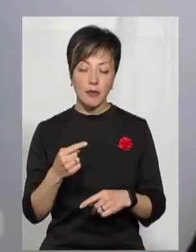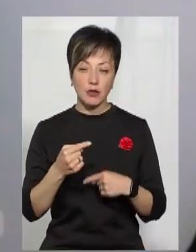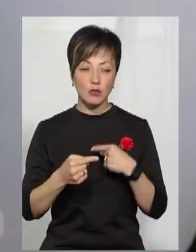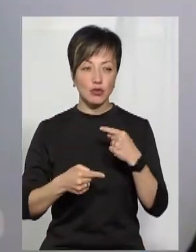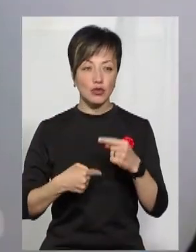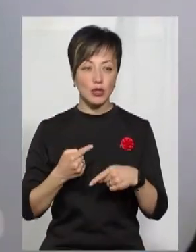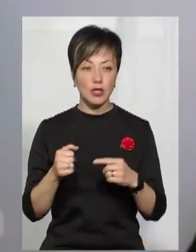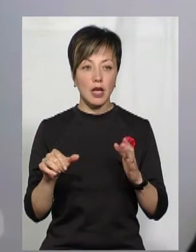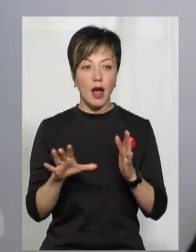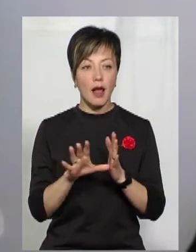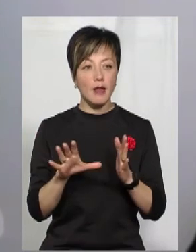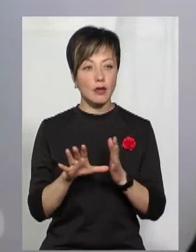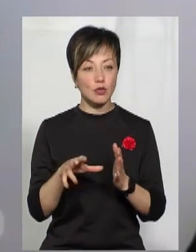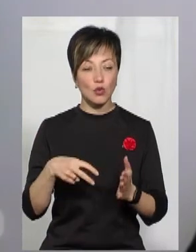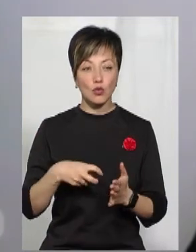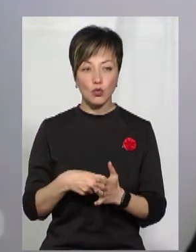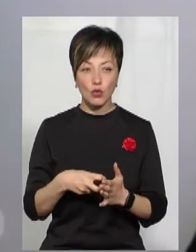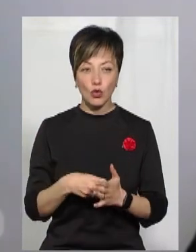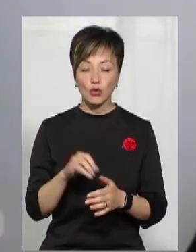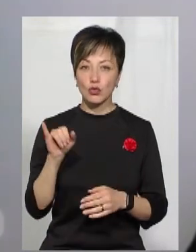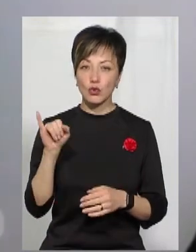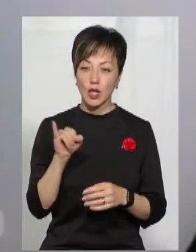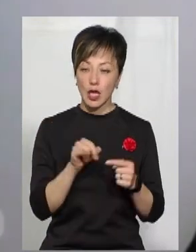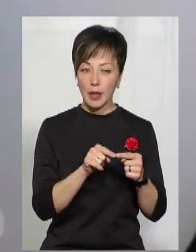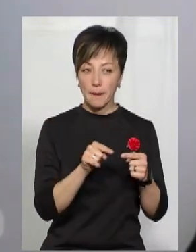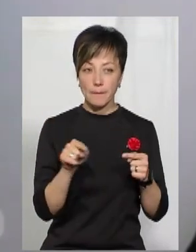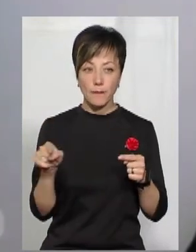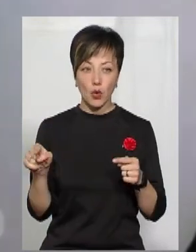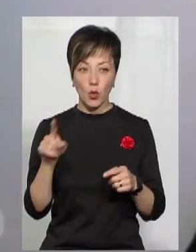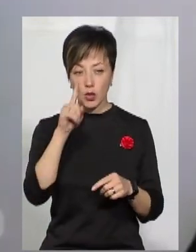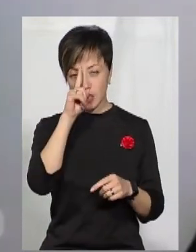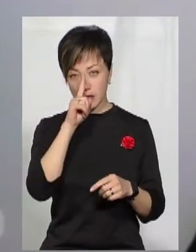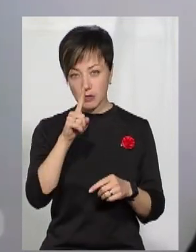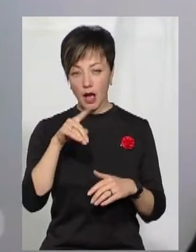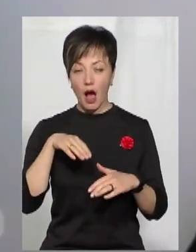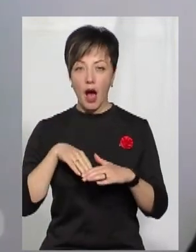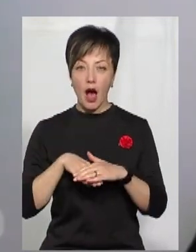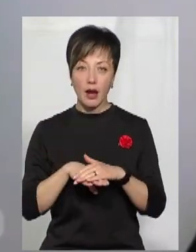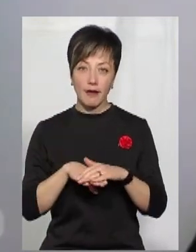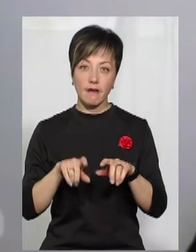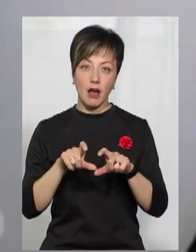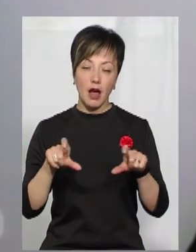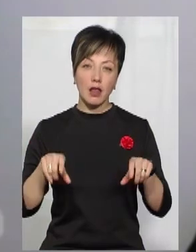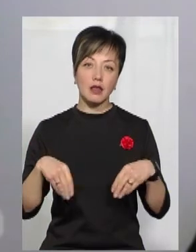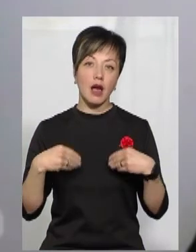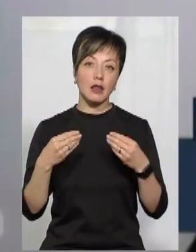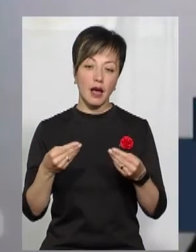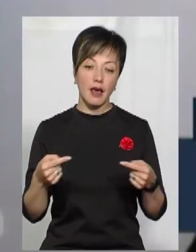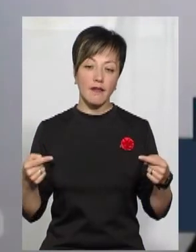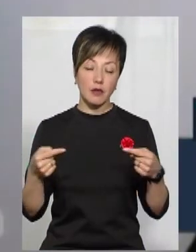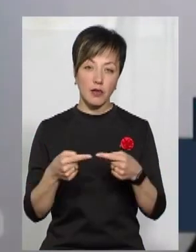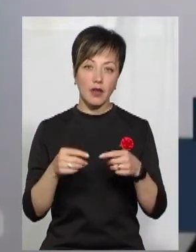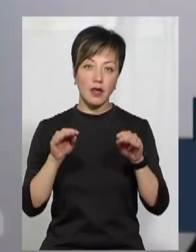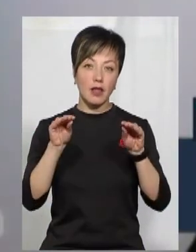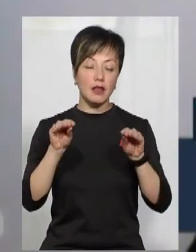через електронну пошту. І на протязі місяця архів надає відповідні дані